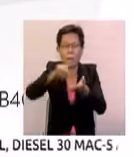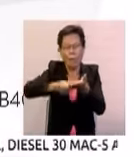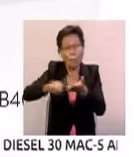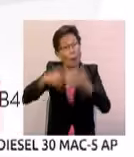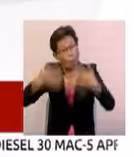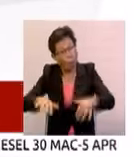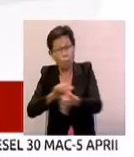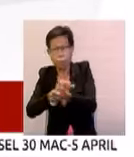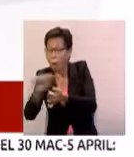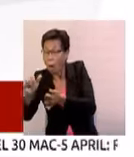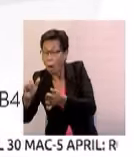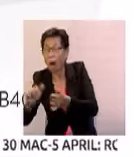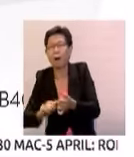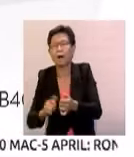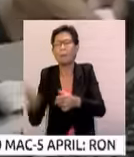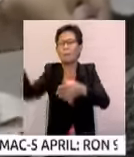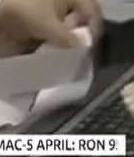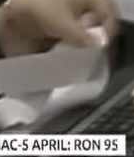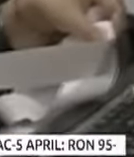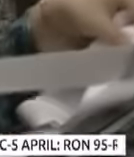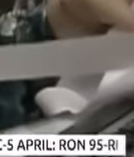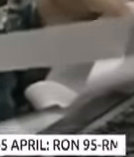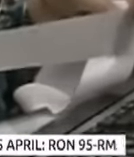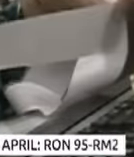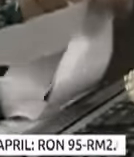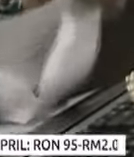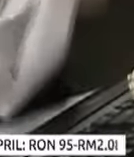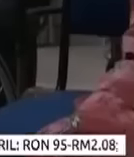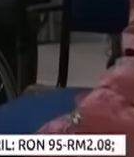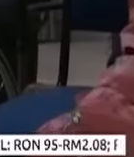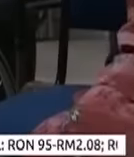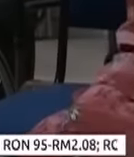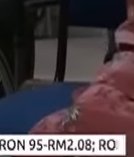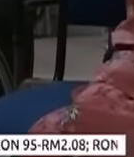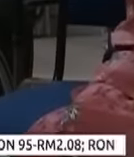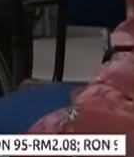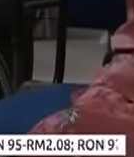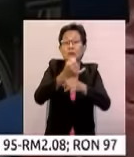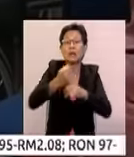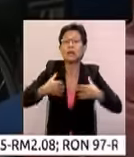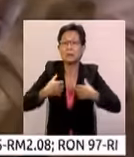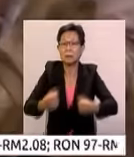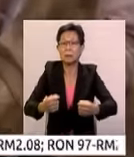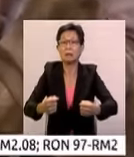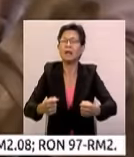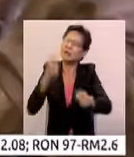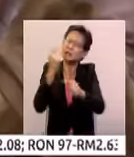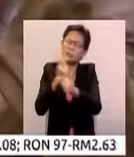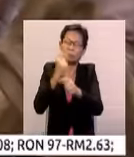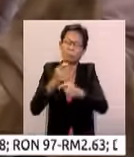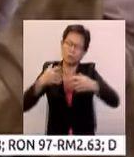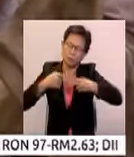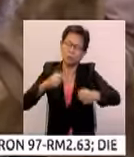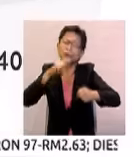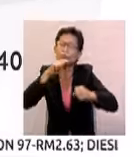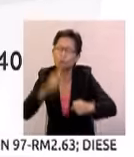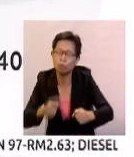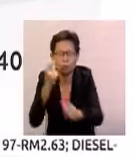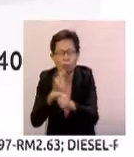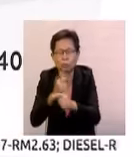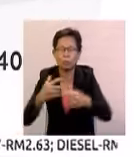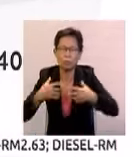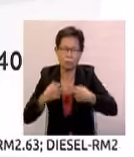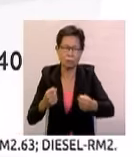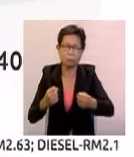tanpa kes, mereka akan dimasukkan ke dalam program penjagaan kesihatan supaya kekal sihat pada usia emas.